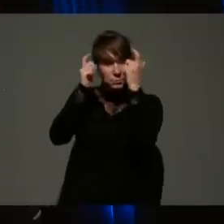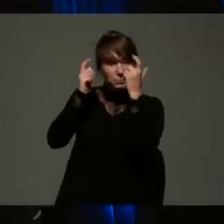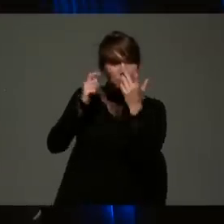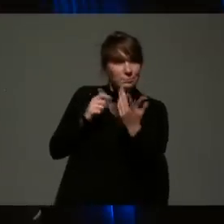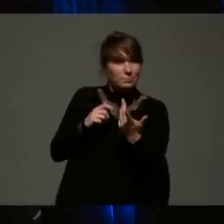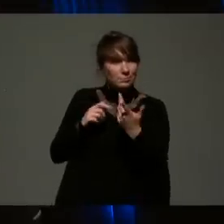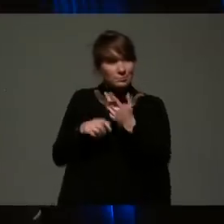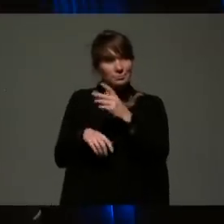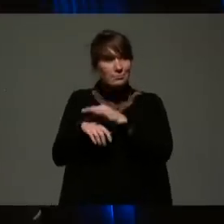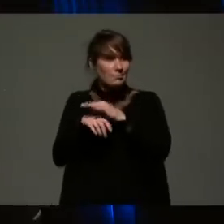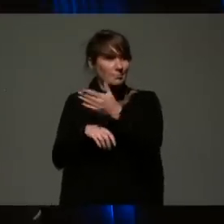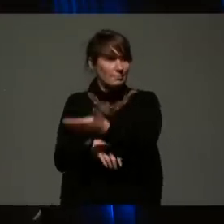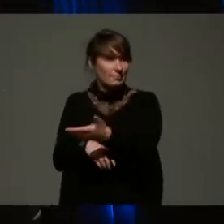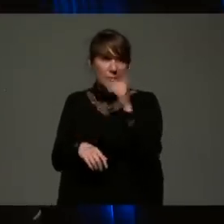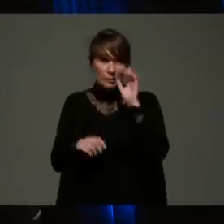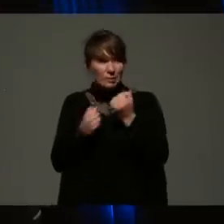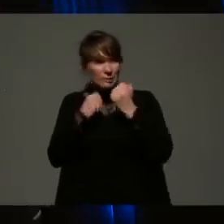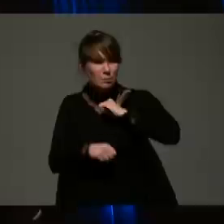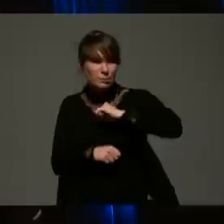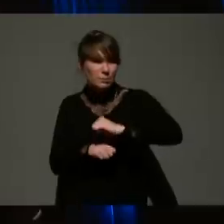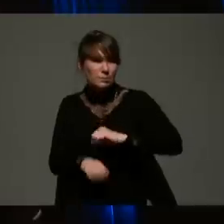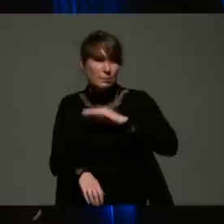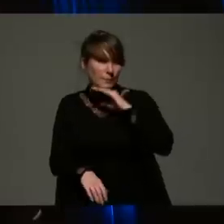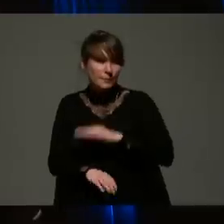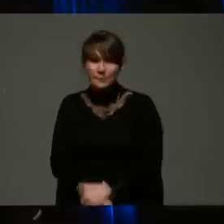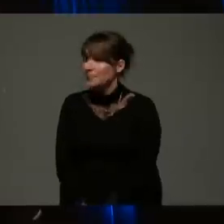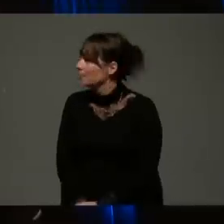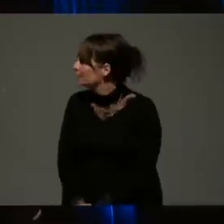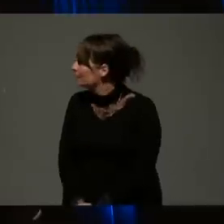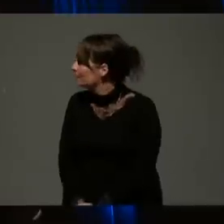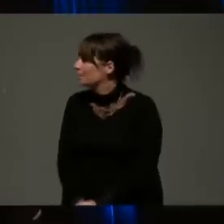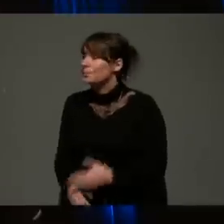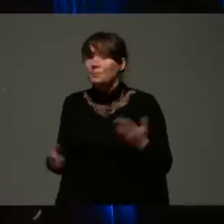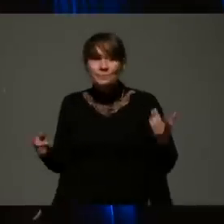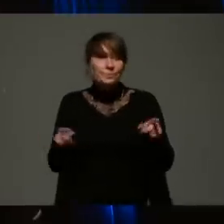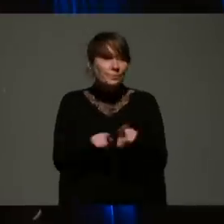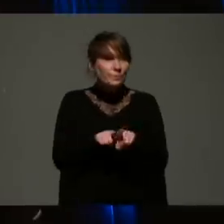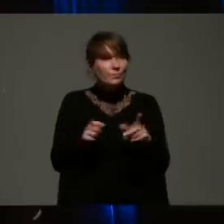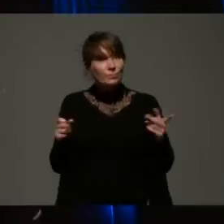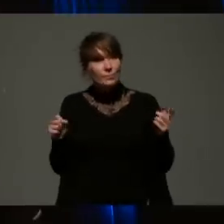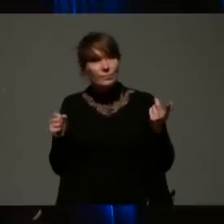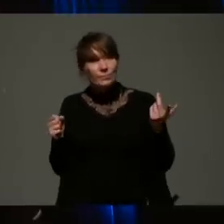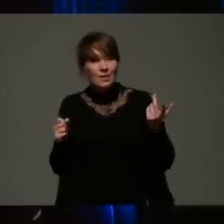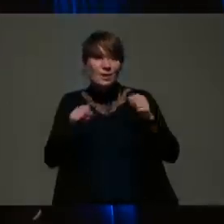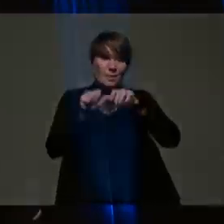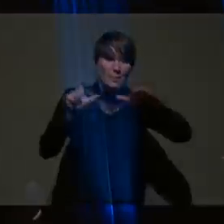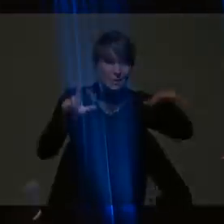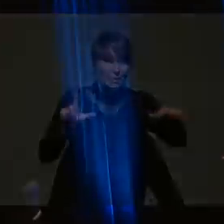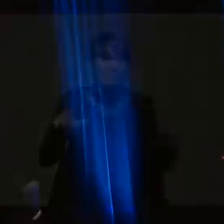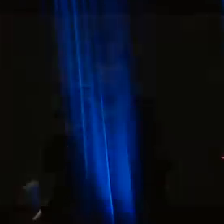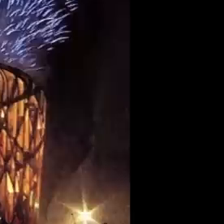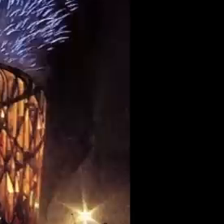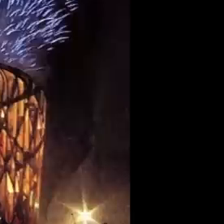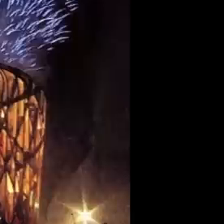des activités de ce type. Et puis, ne nous masquons pas les choses, le pouvoir des médias, le